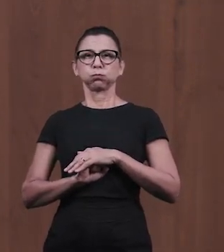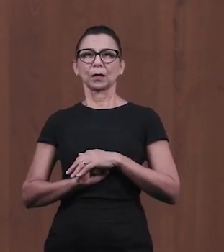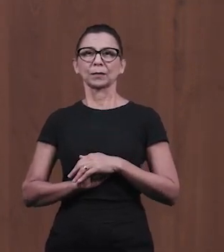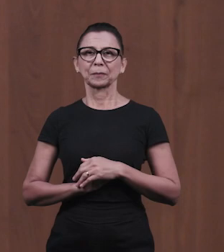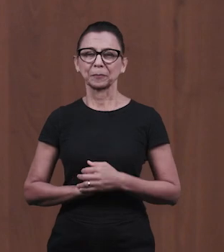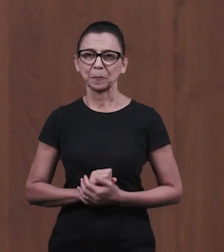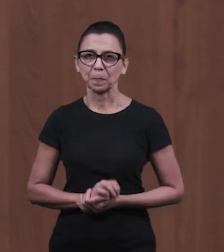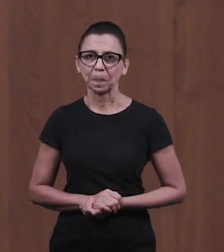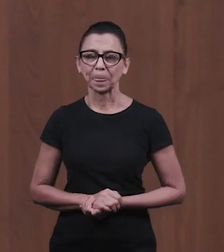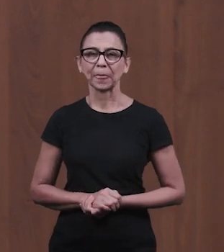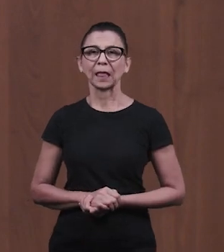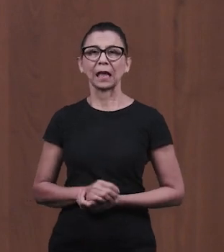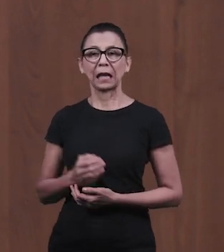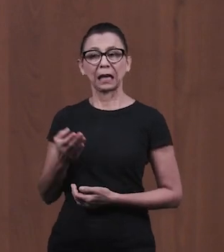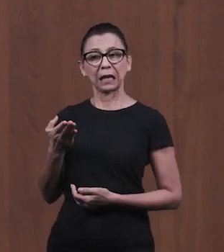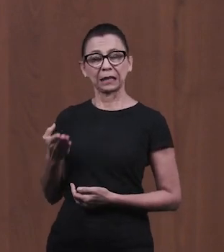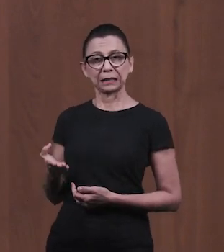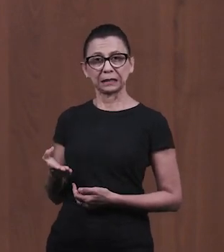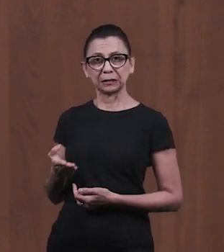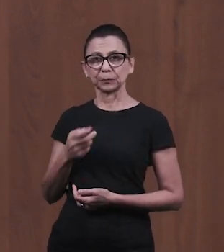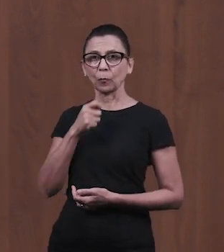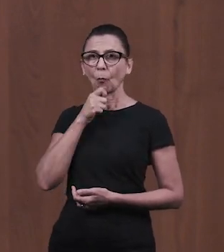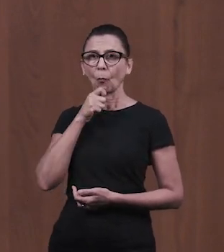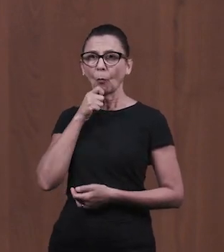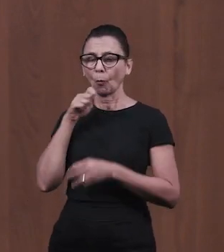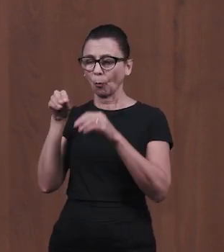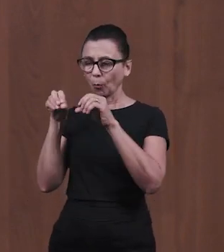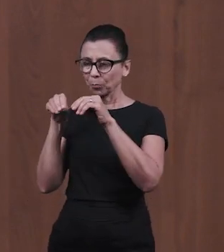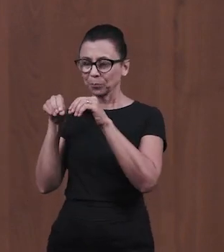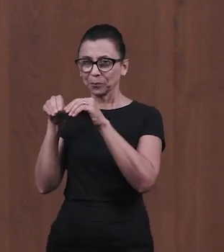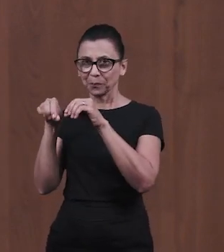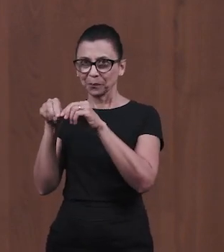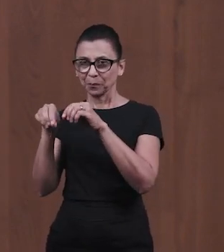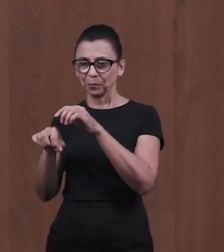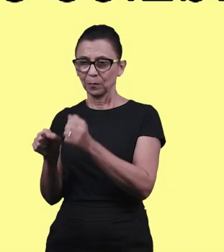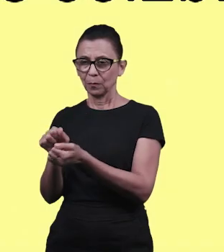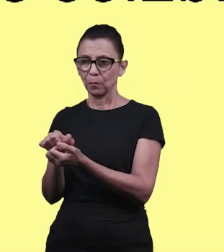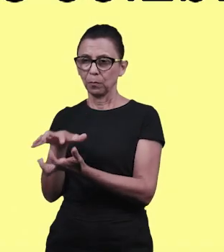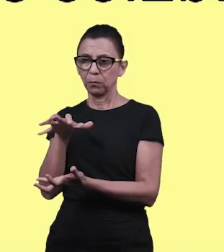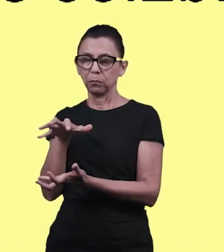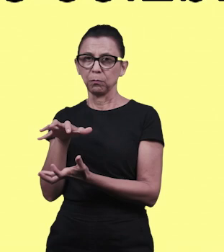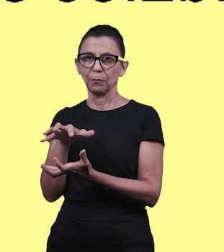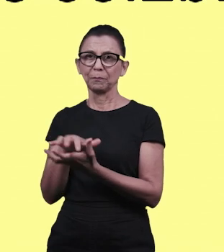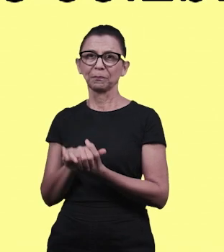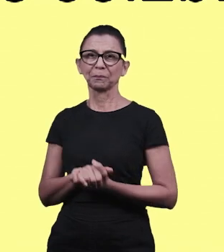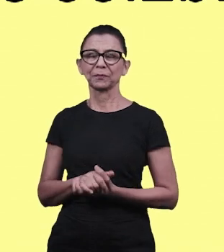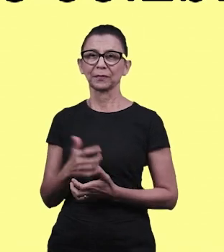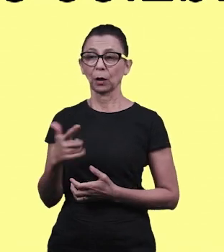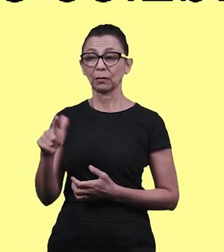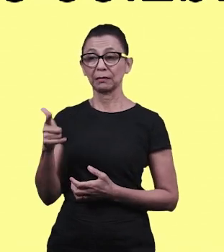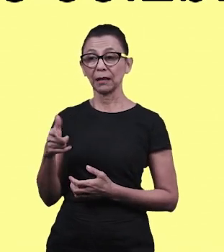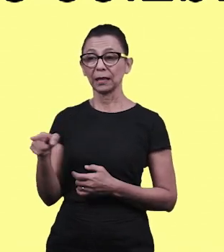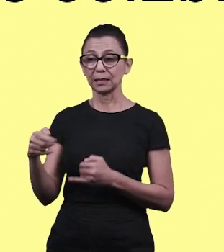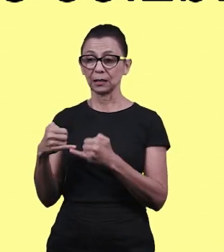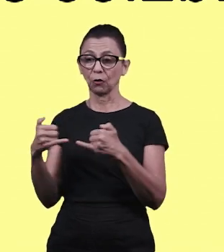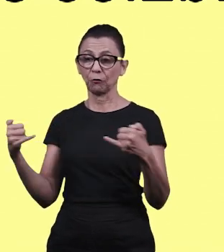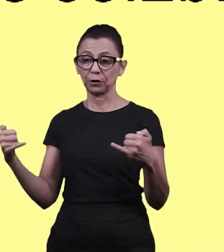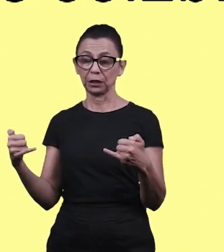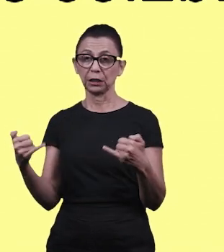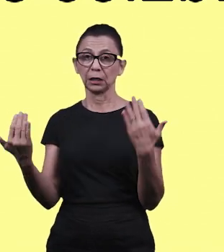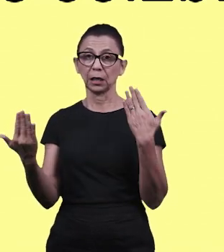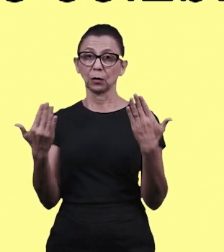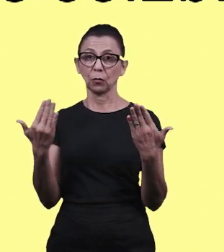Хлеб без закваски для нас – это прообраз Господа Иисуса. Пророк Исаия сказал,